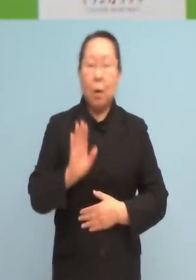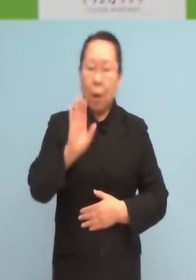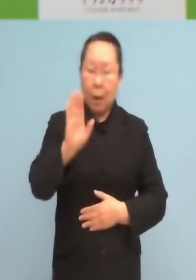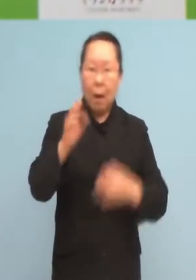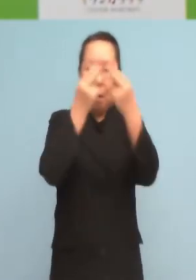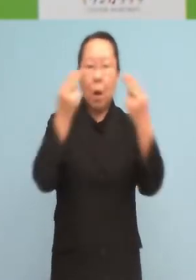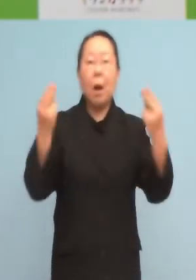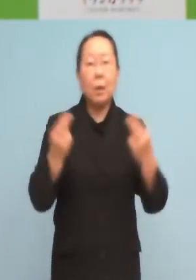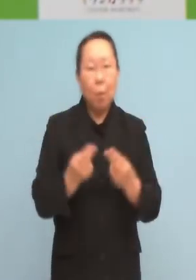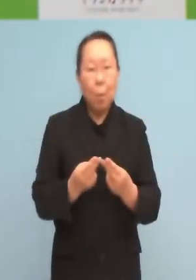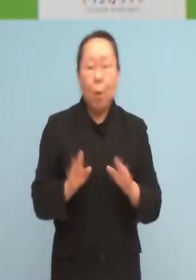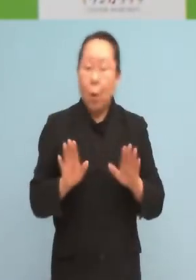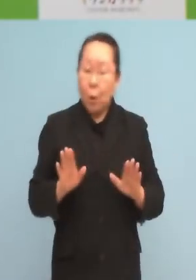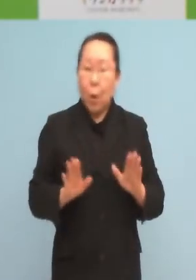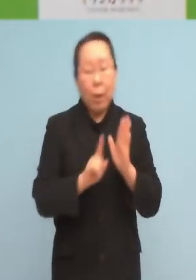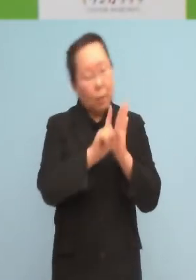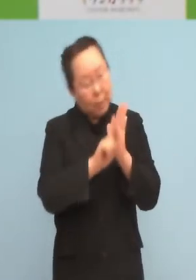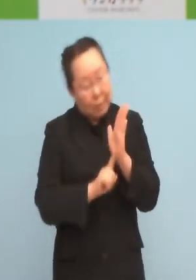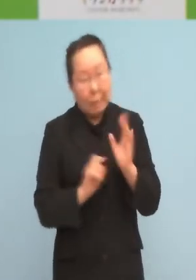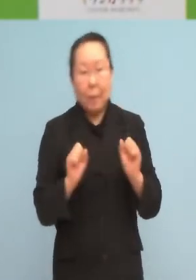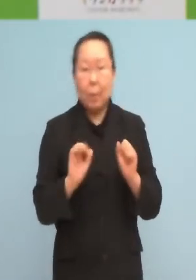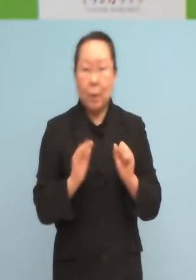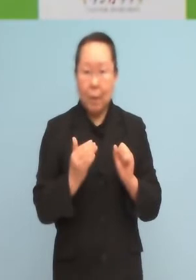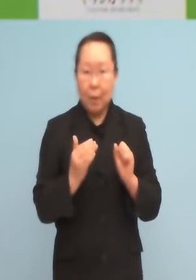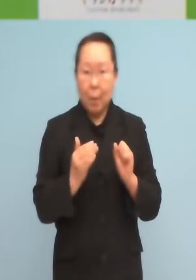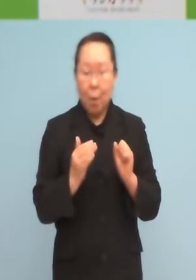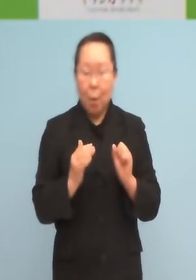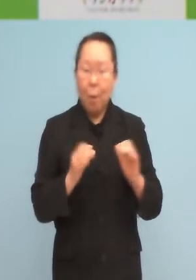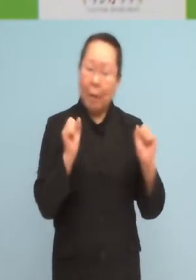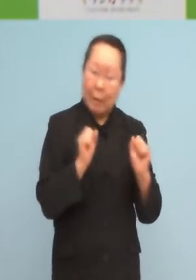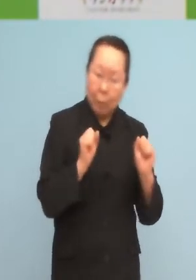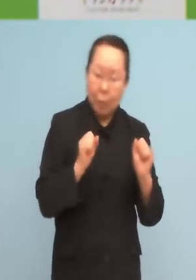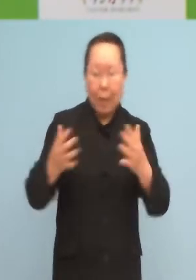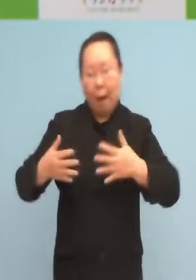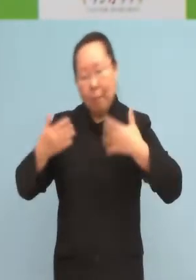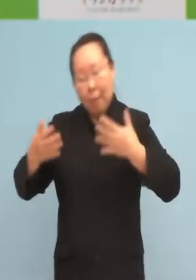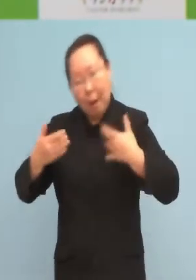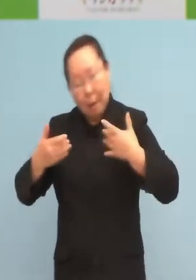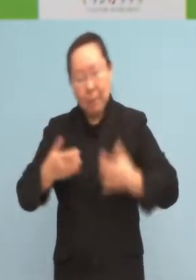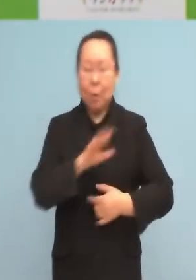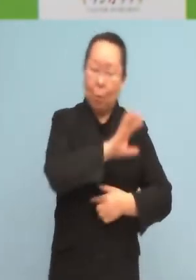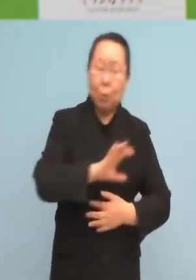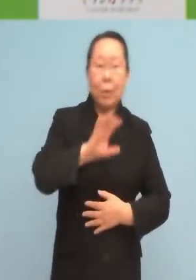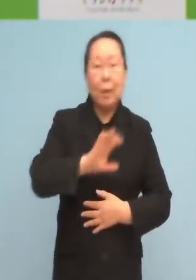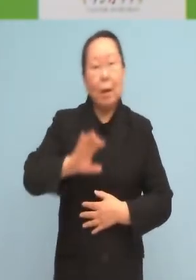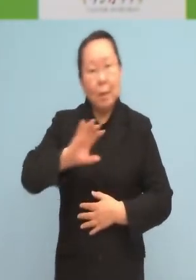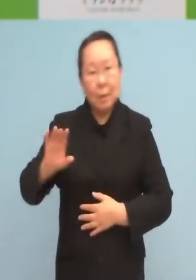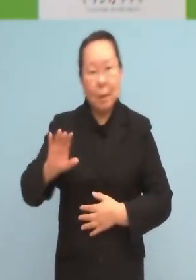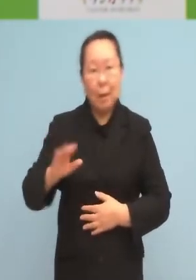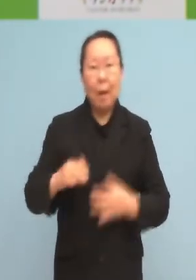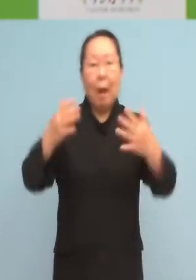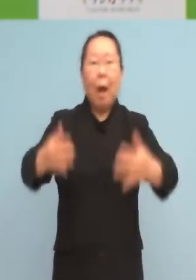海道もちょっと今日は寒かったですけども、寒くなったり暖かくなったりということを繰り返しながら春の訪